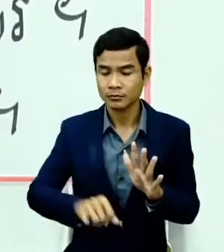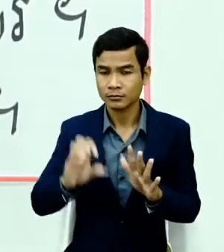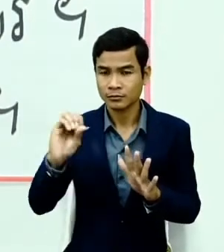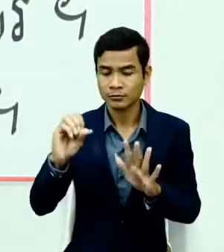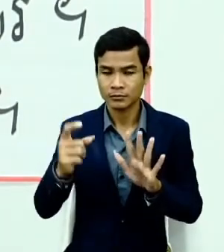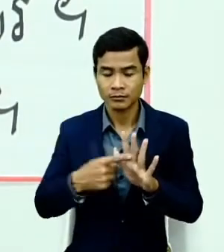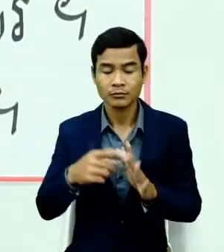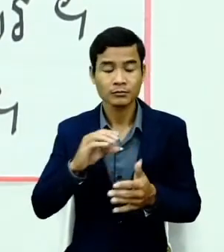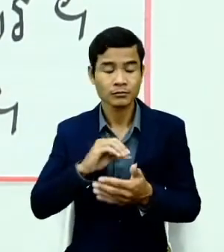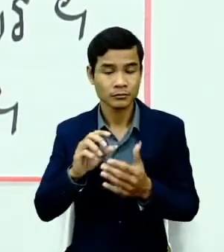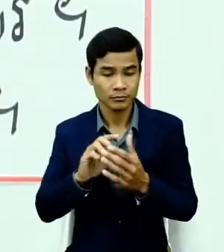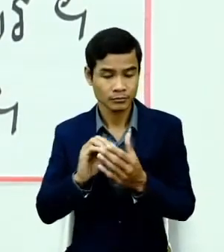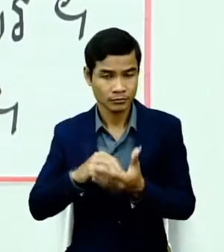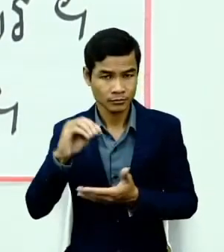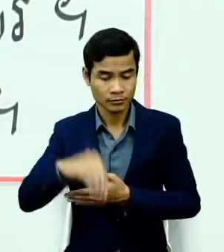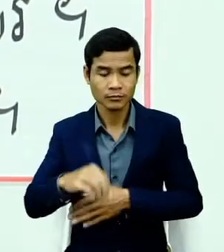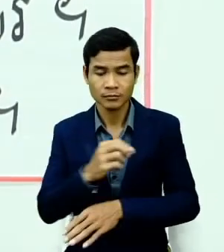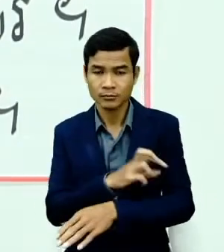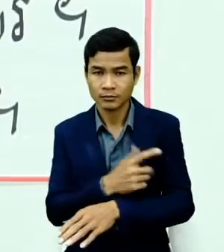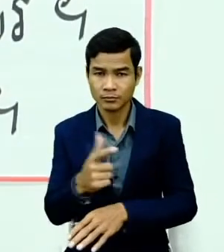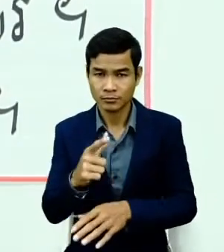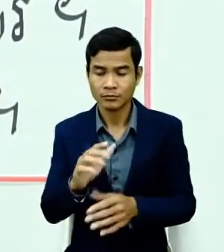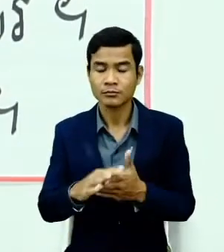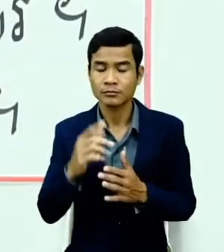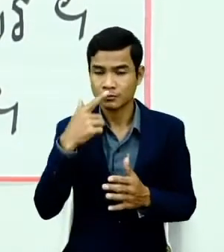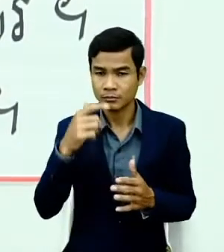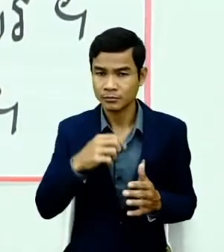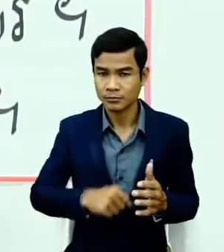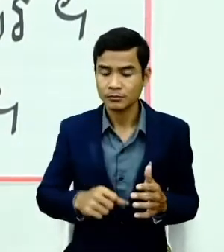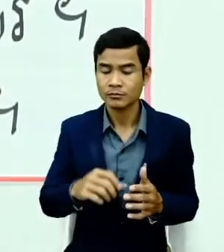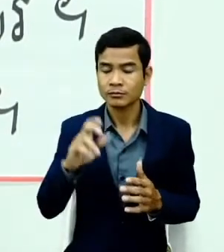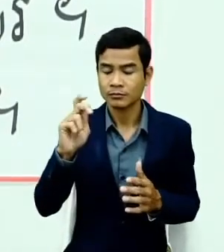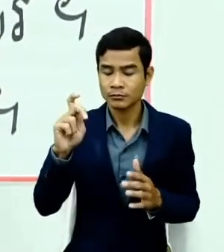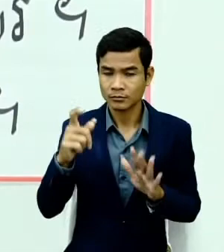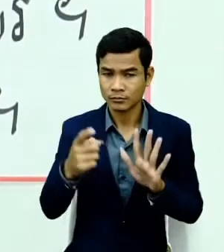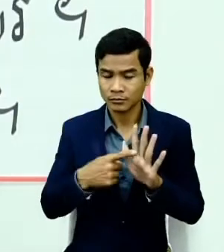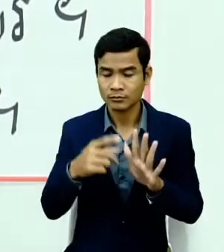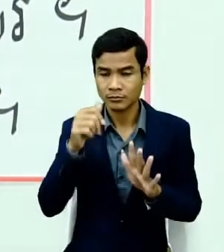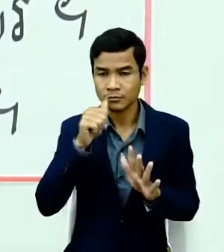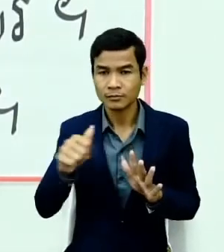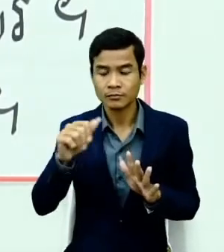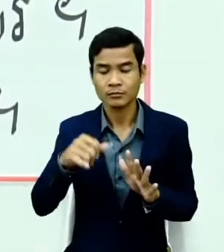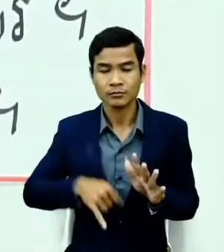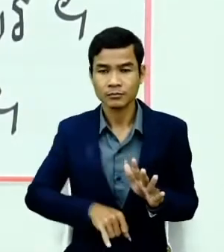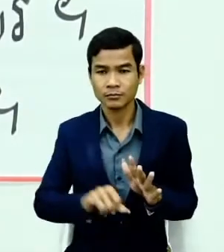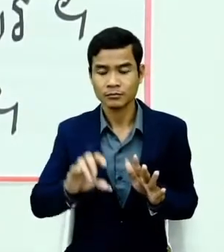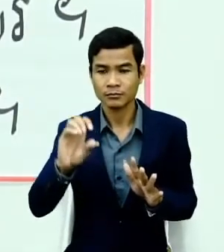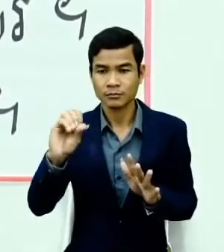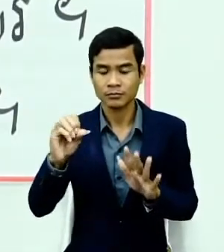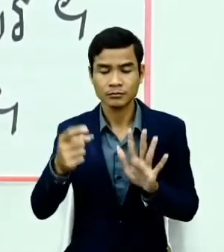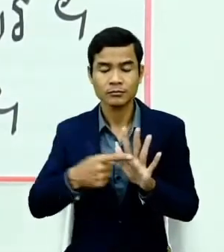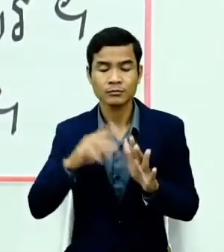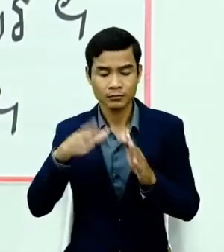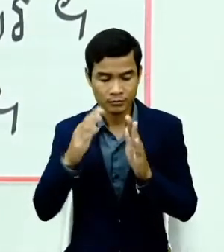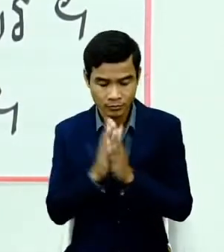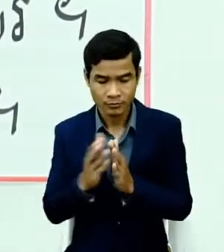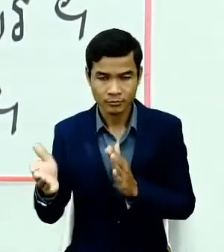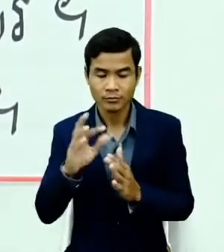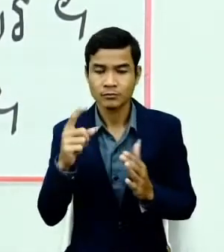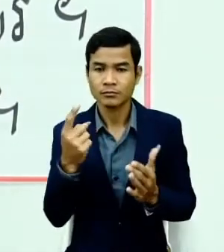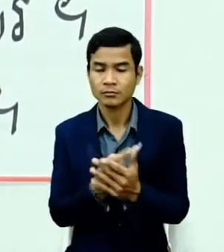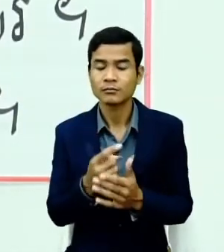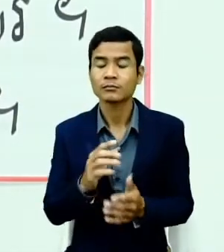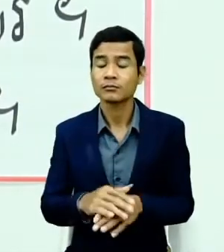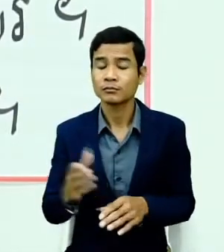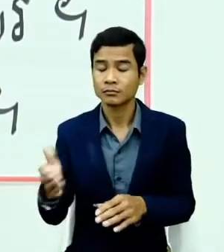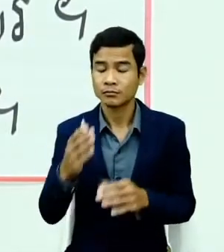ជីតាគឺសសើរចៅលឺចាអរគុណកូនកូនដែលបានចា